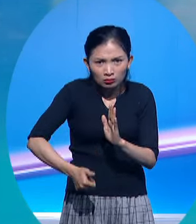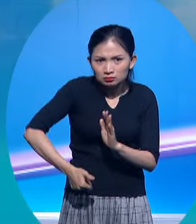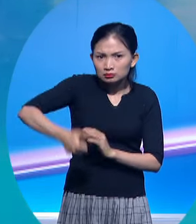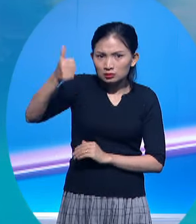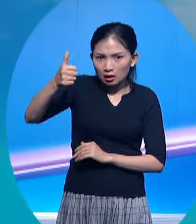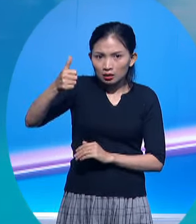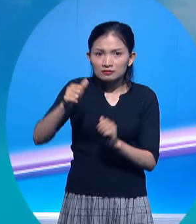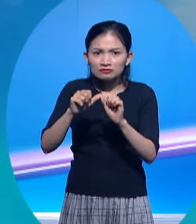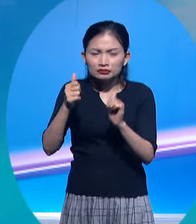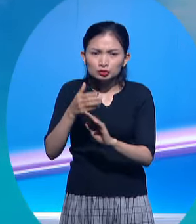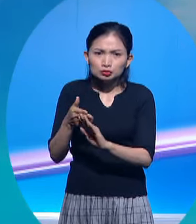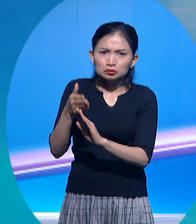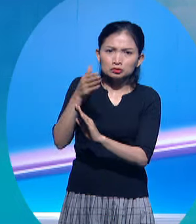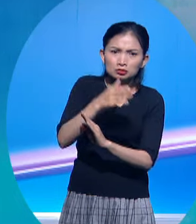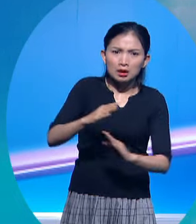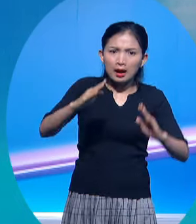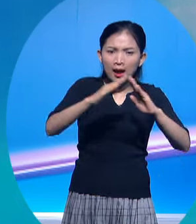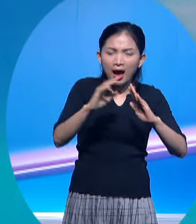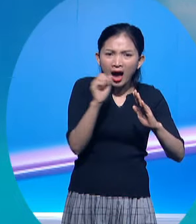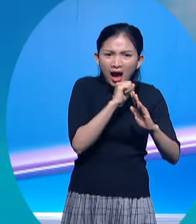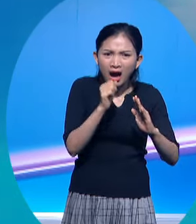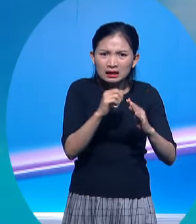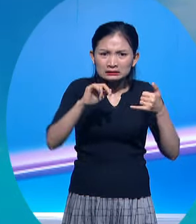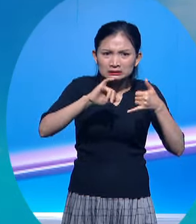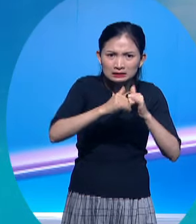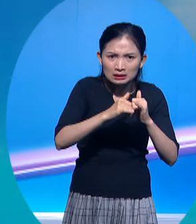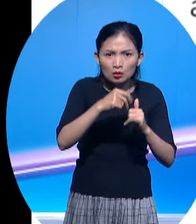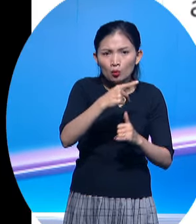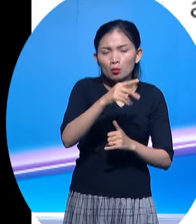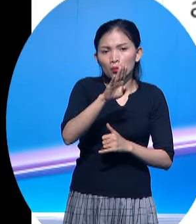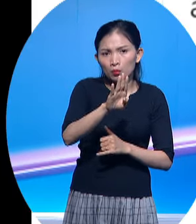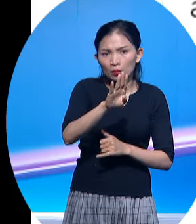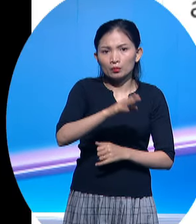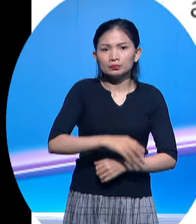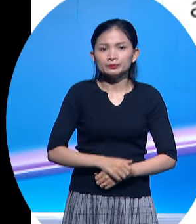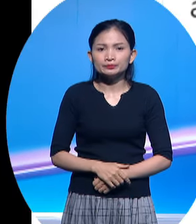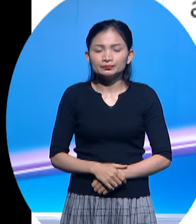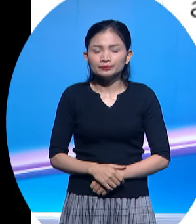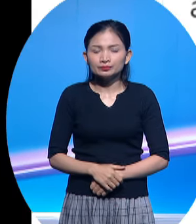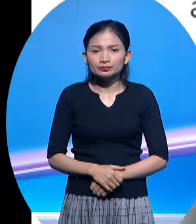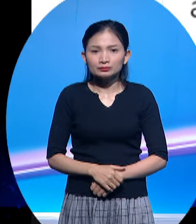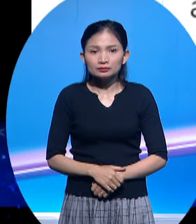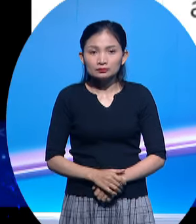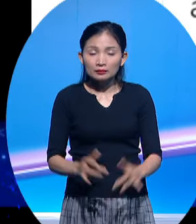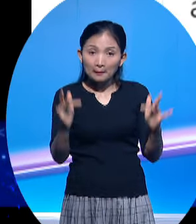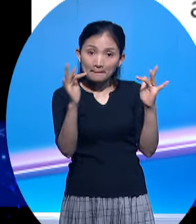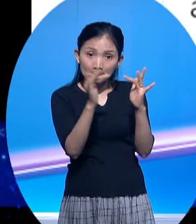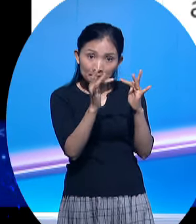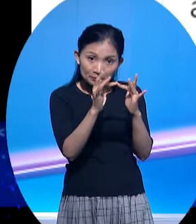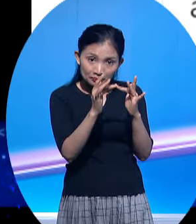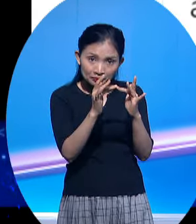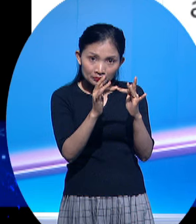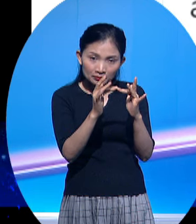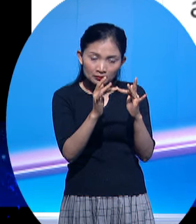ninh và quốc phòng cấp cao của Pháp với tổng thống emmanuel macron trên mạng xã hội X thủ tướng pháp